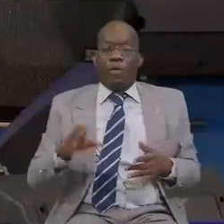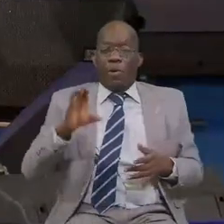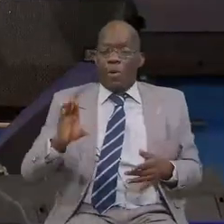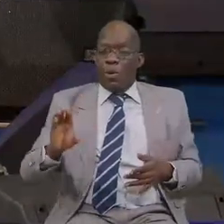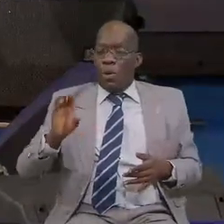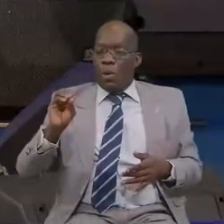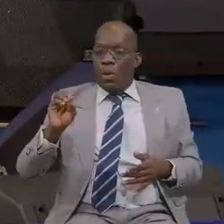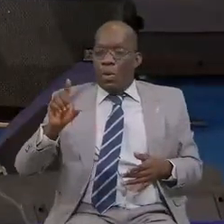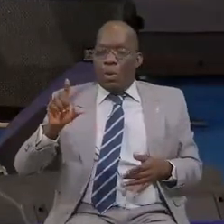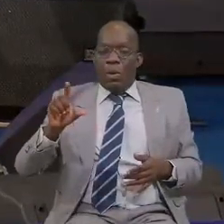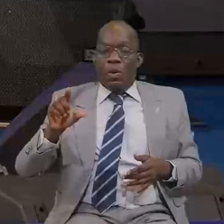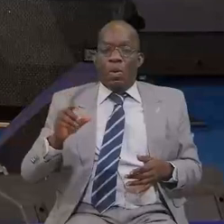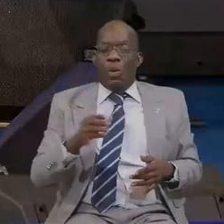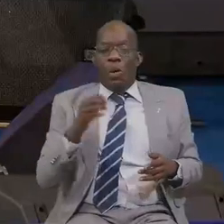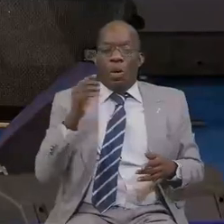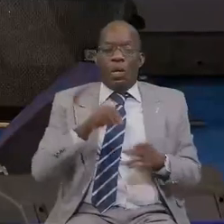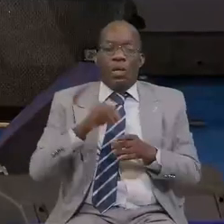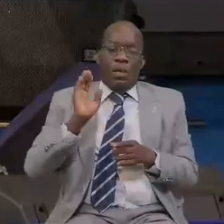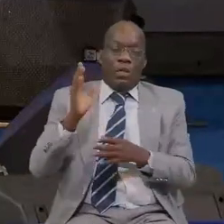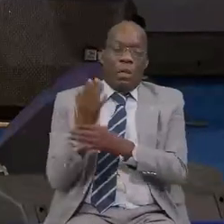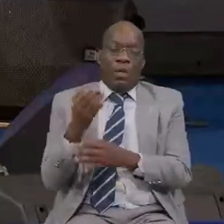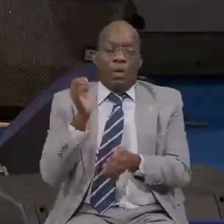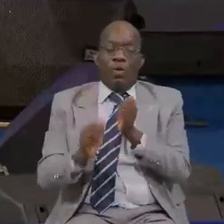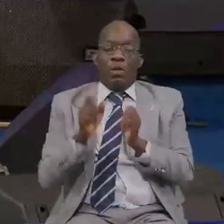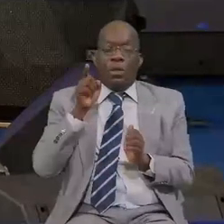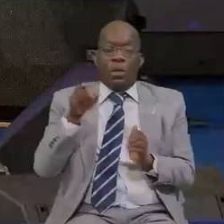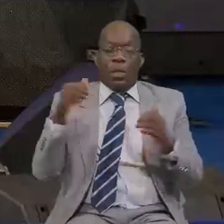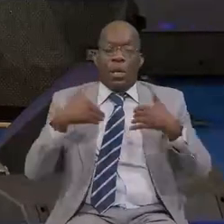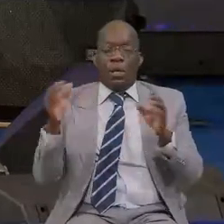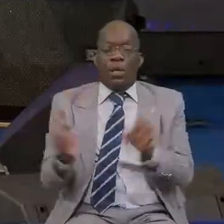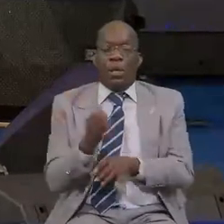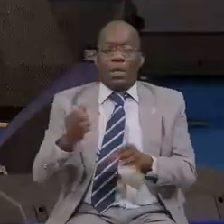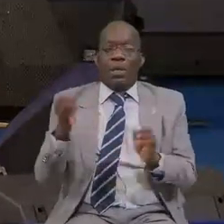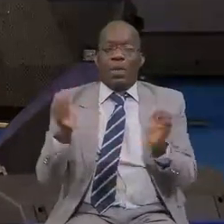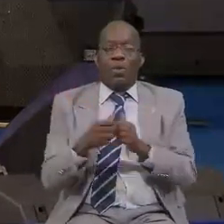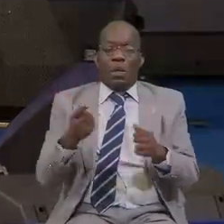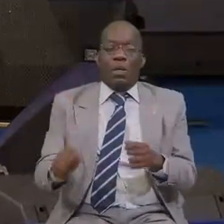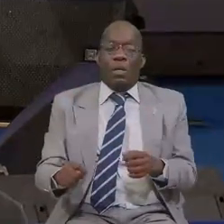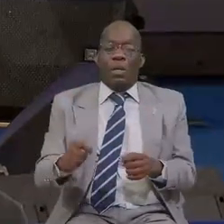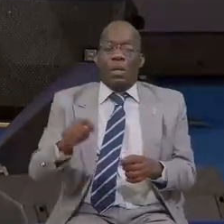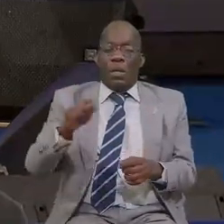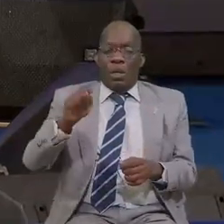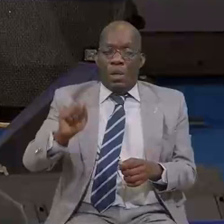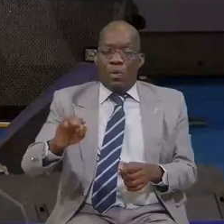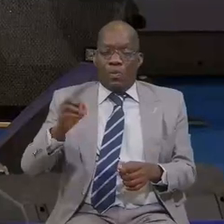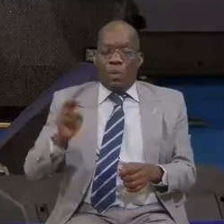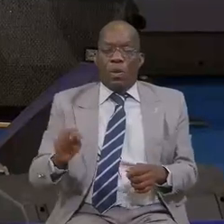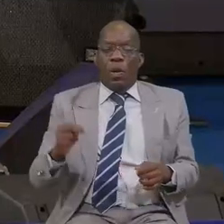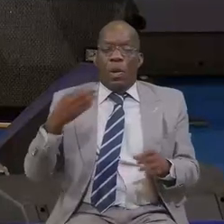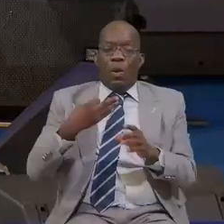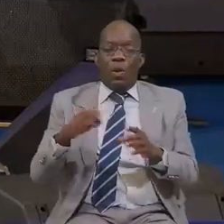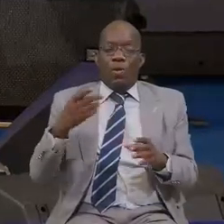qu'il avait prise sur l'autel. Je prie que le